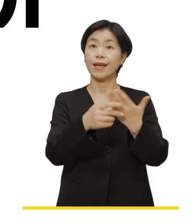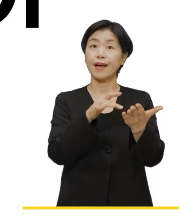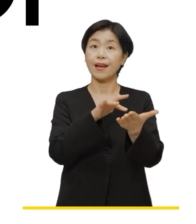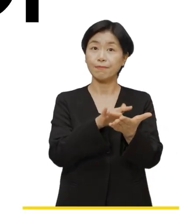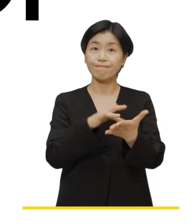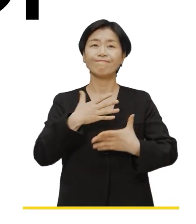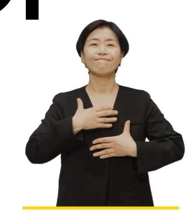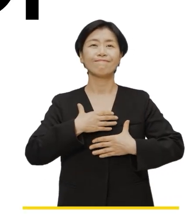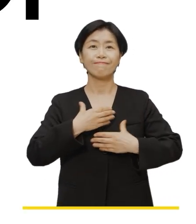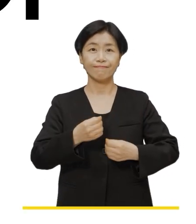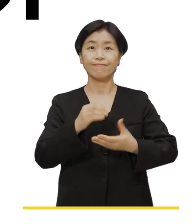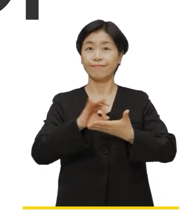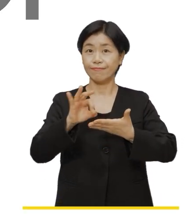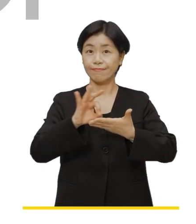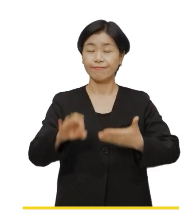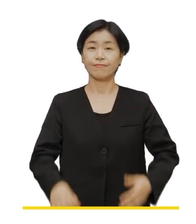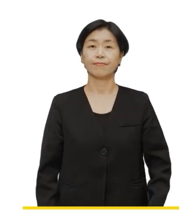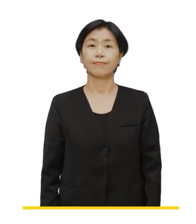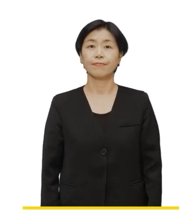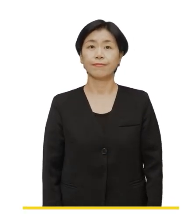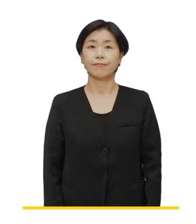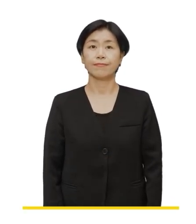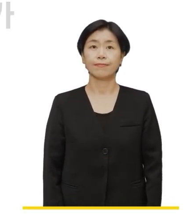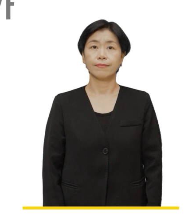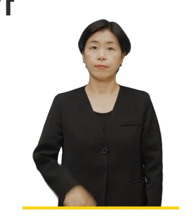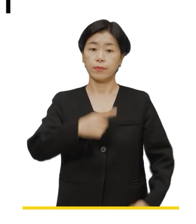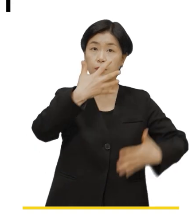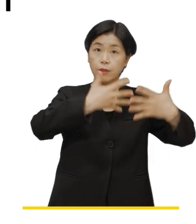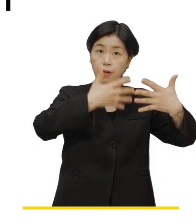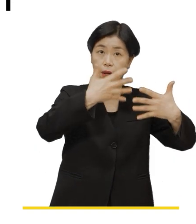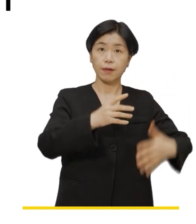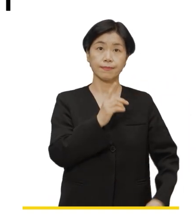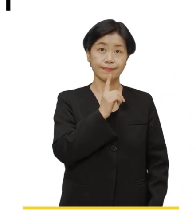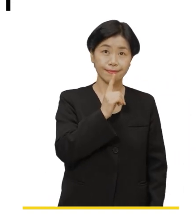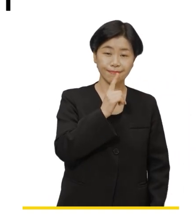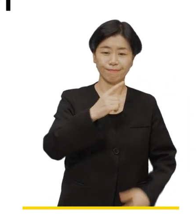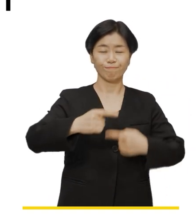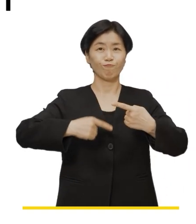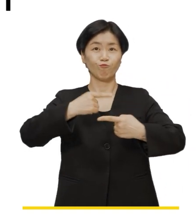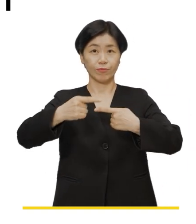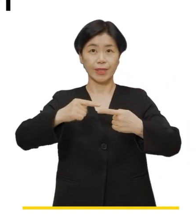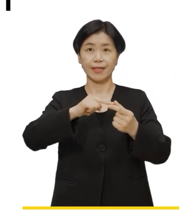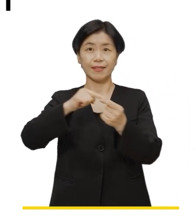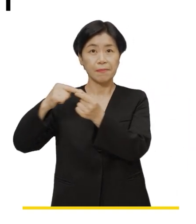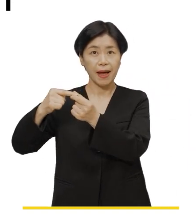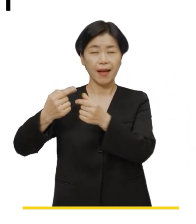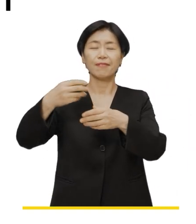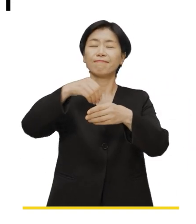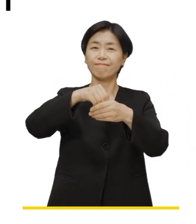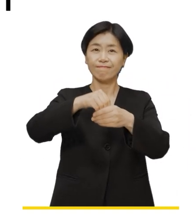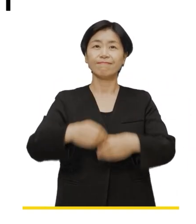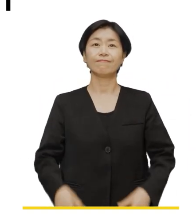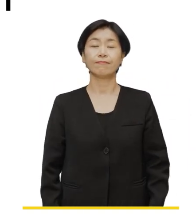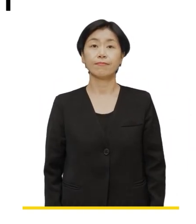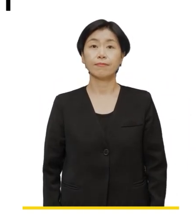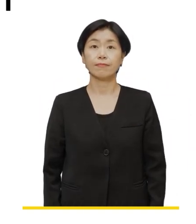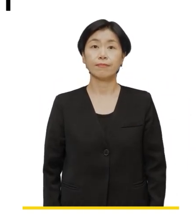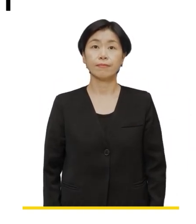의약품 안전하게 사용하기. 이 영상은 음성, 수어, 자막이 함께